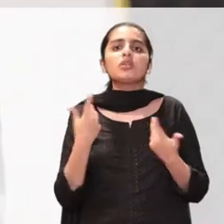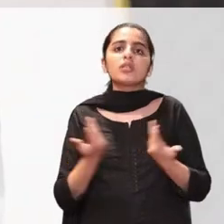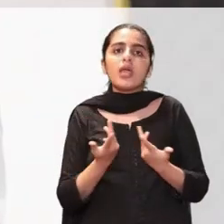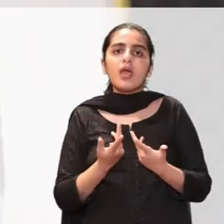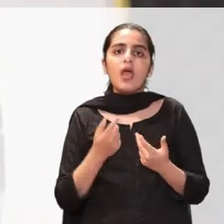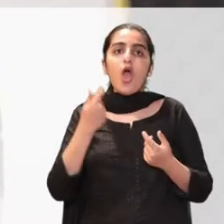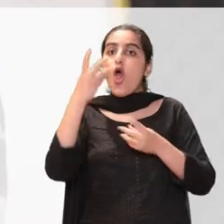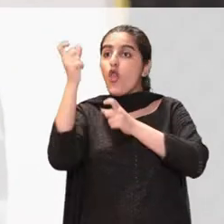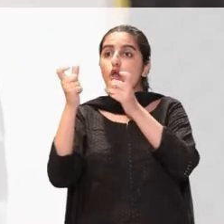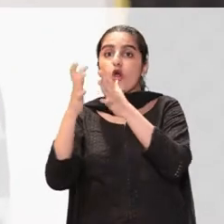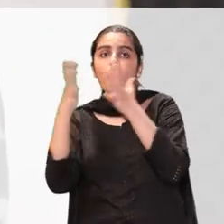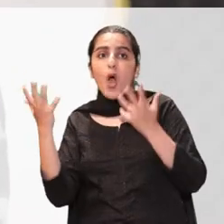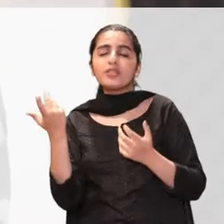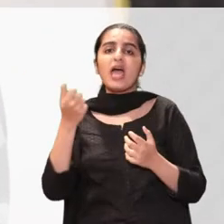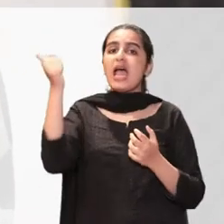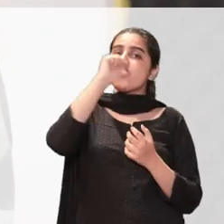घृणा